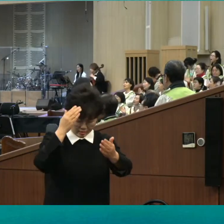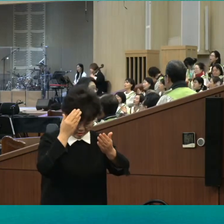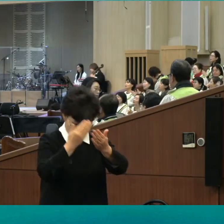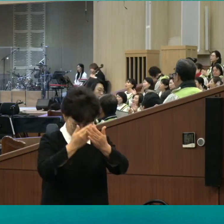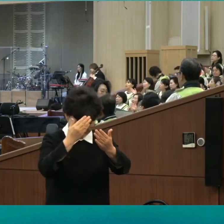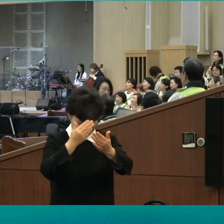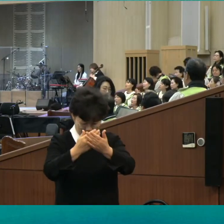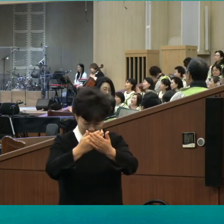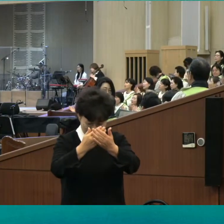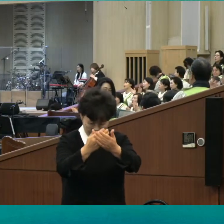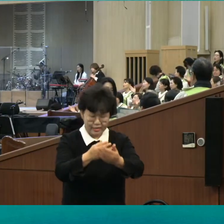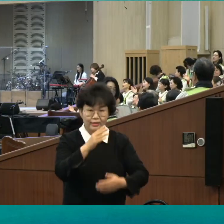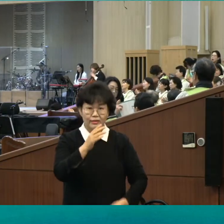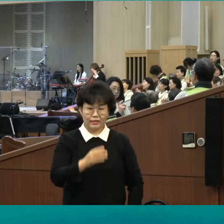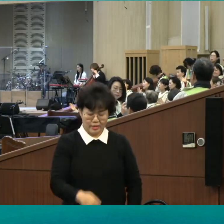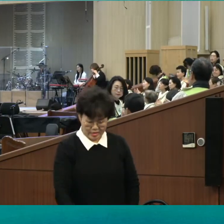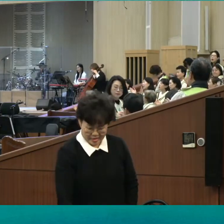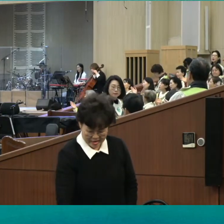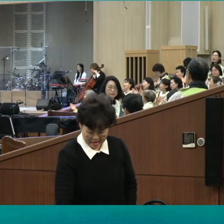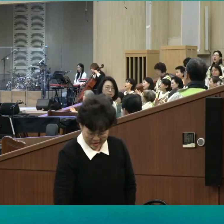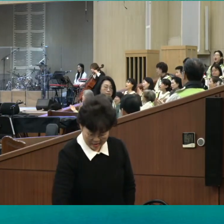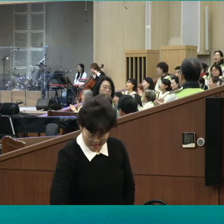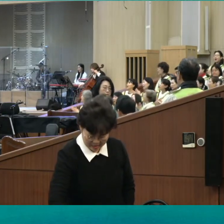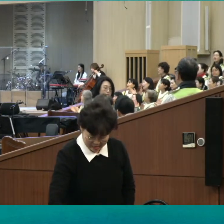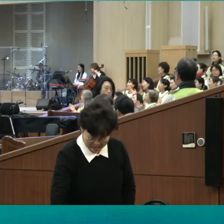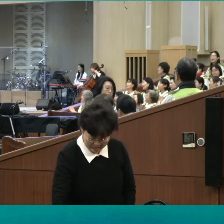함께 영광